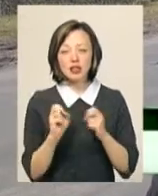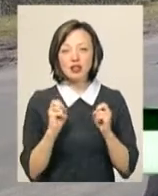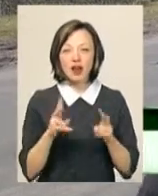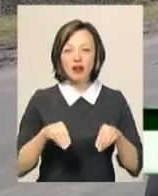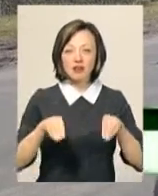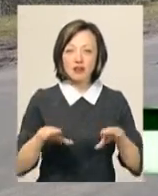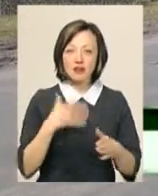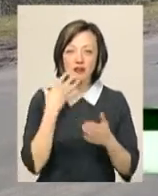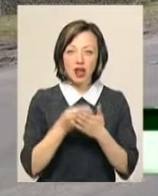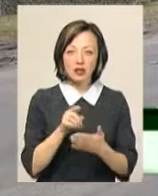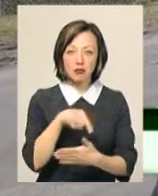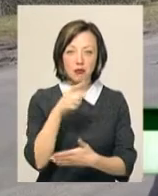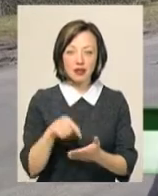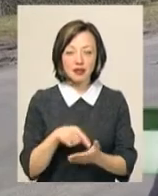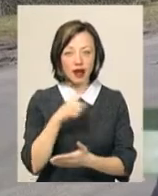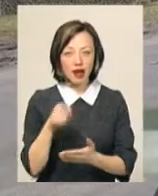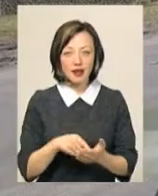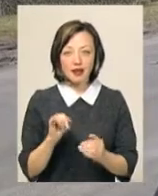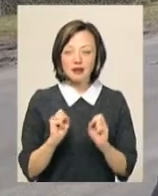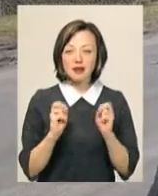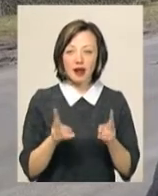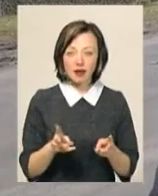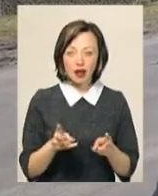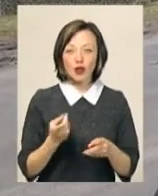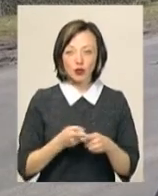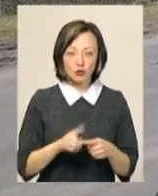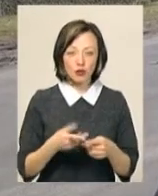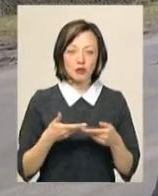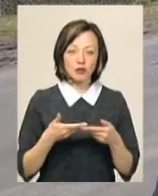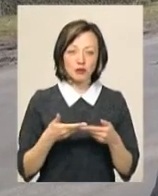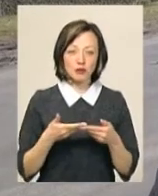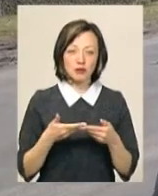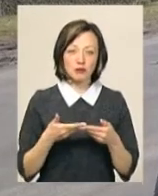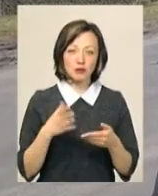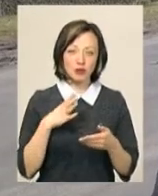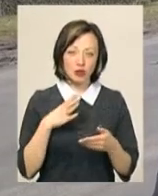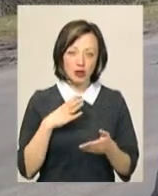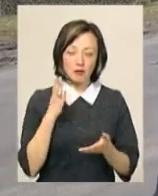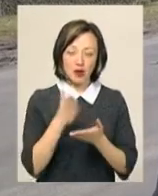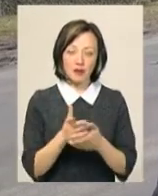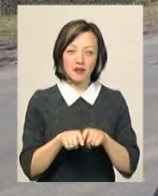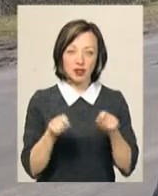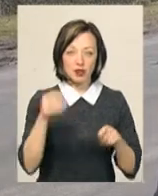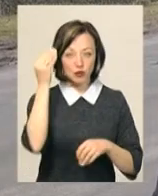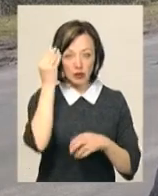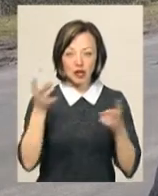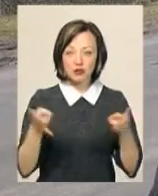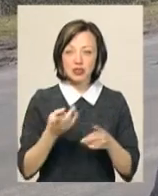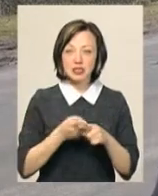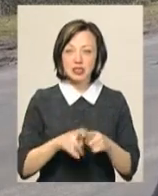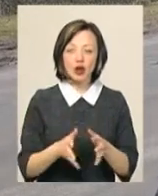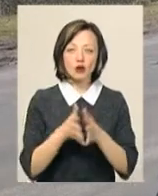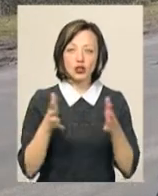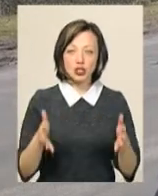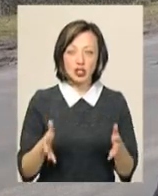вирішити свої власні питання і яким чином. Тому звучали прямі відкриті думки, для чого потрібно це